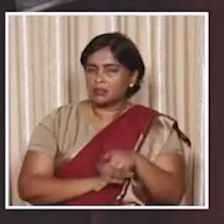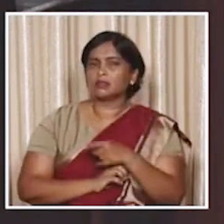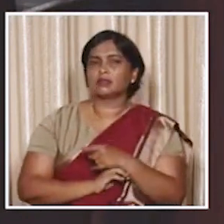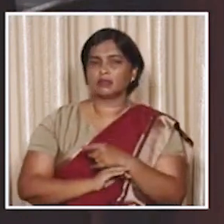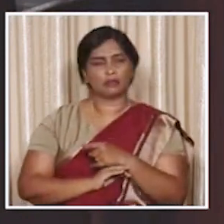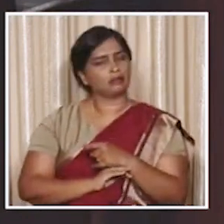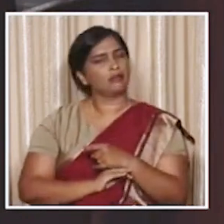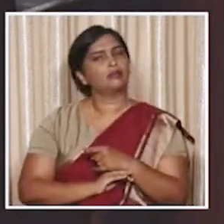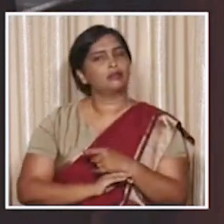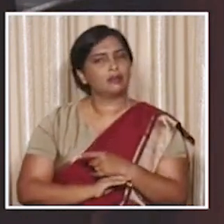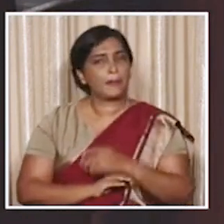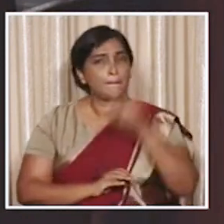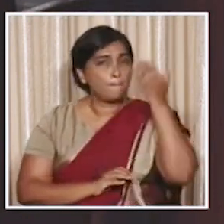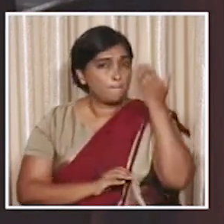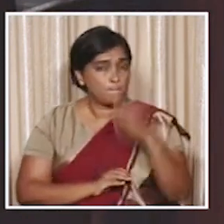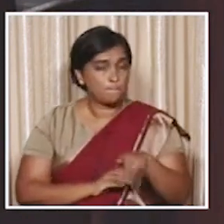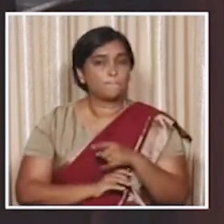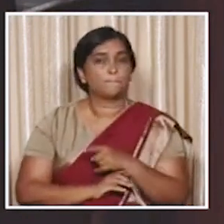වුණාම